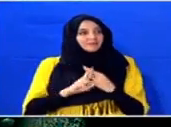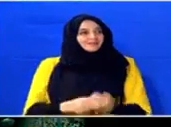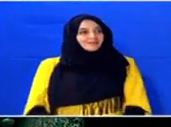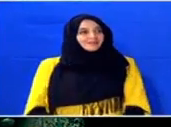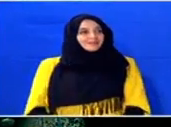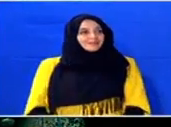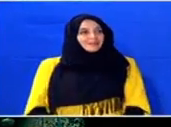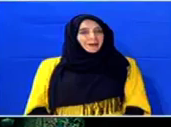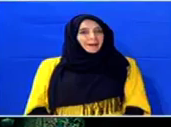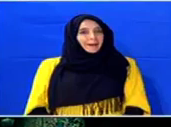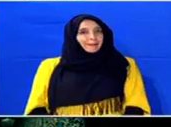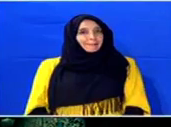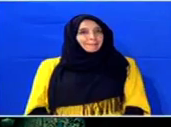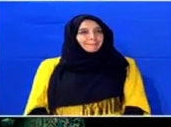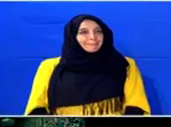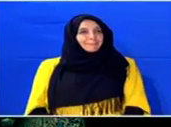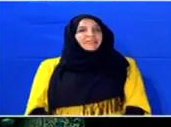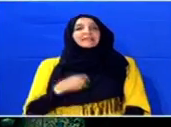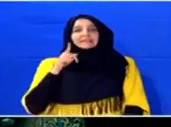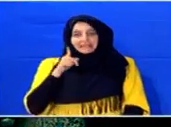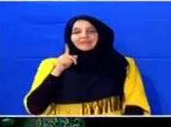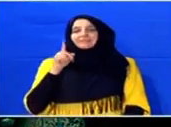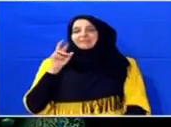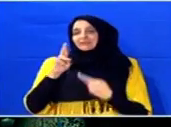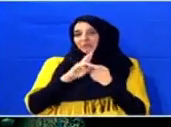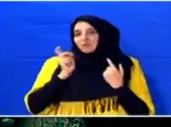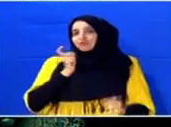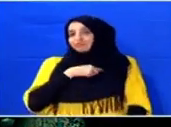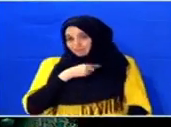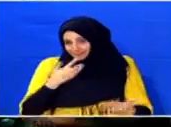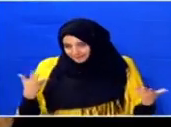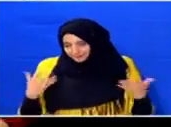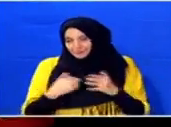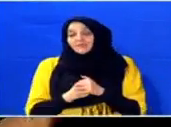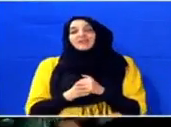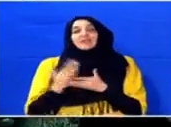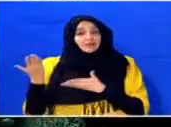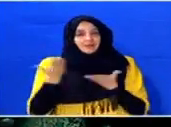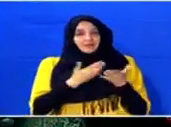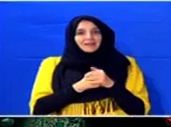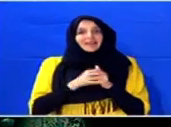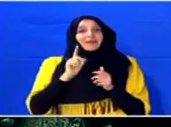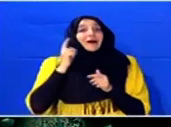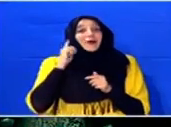اذا كانت ربما المكالمه كانت السلام عليكم تفضل ام ياسر تفضلي تفضلي